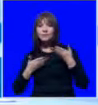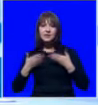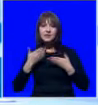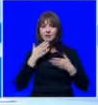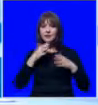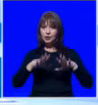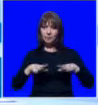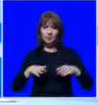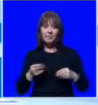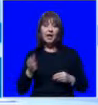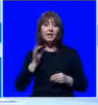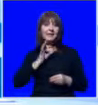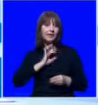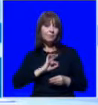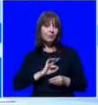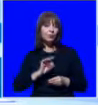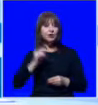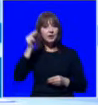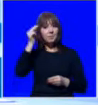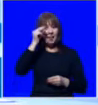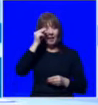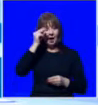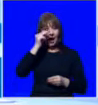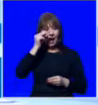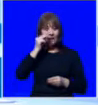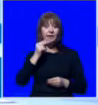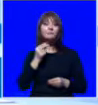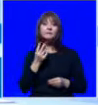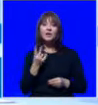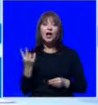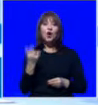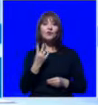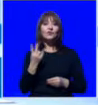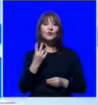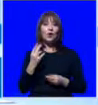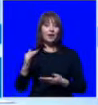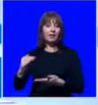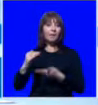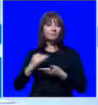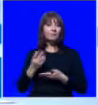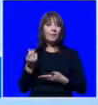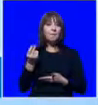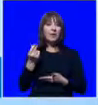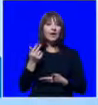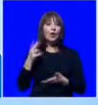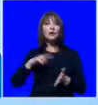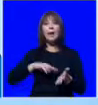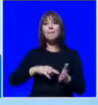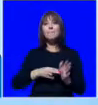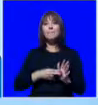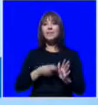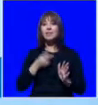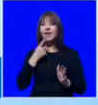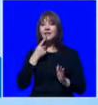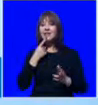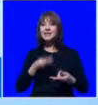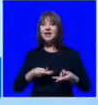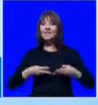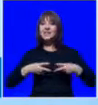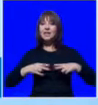страната ни второто плащане по плана за възстановяване и устойчивост, защото то е много ключово, за да се върже бюджета в някои параметри? То не